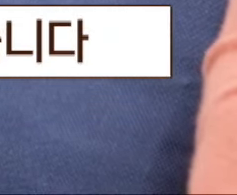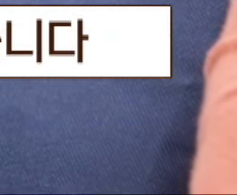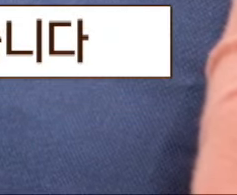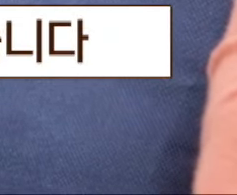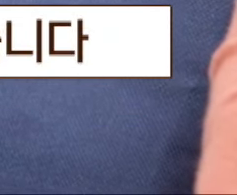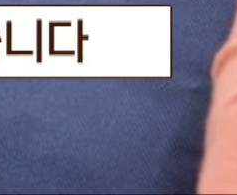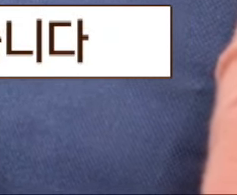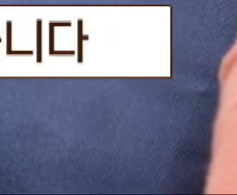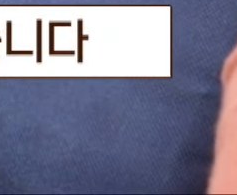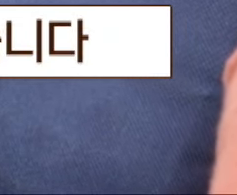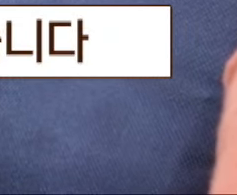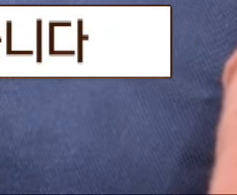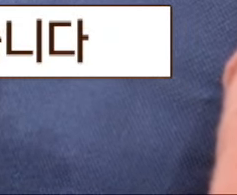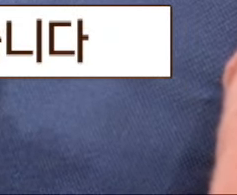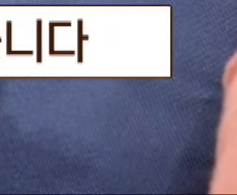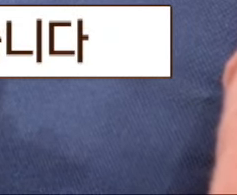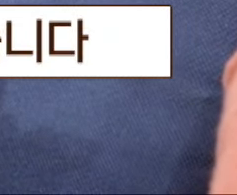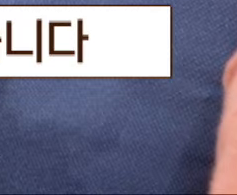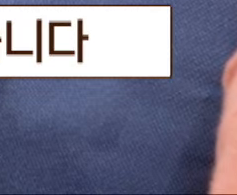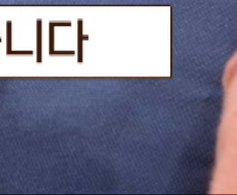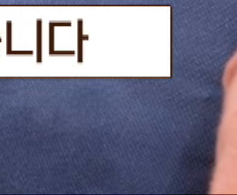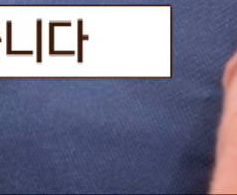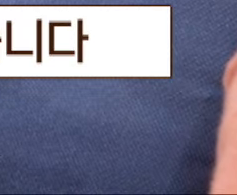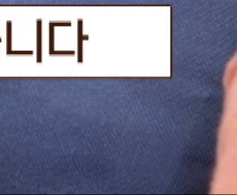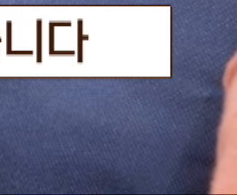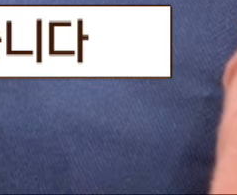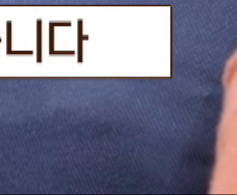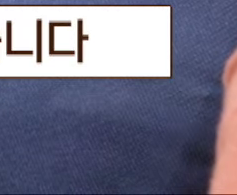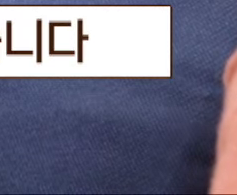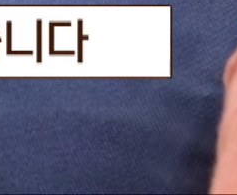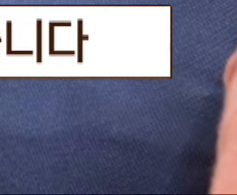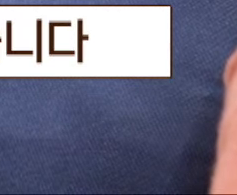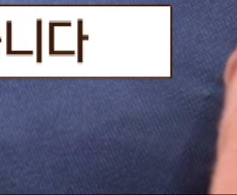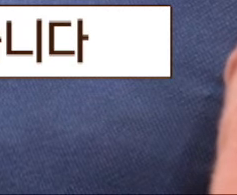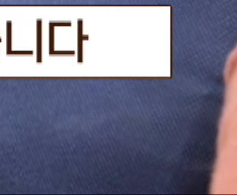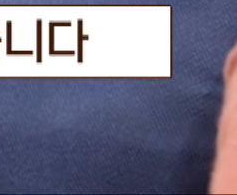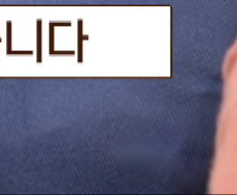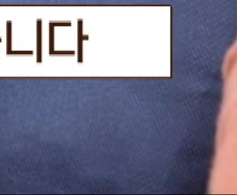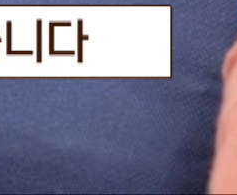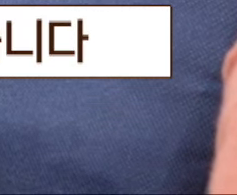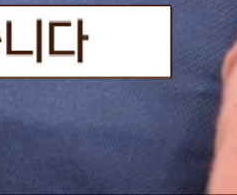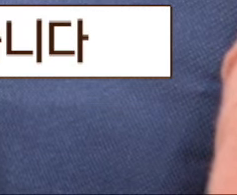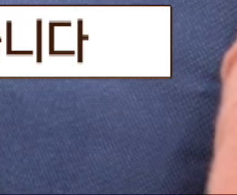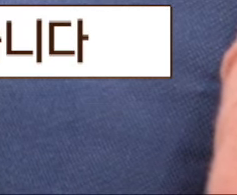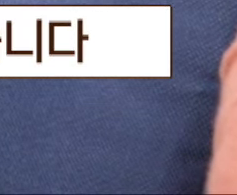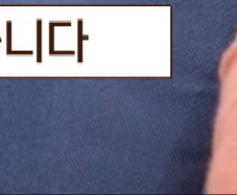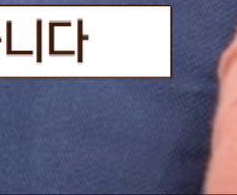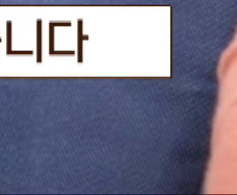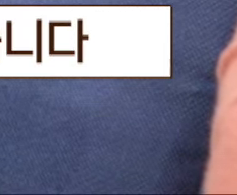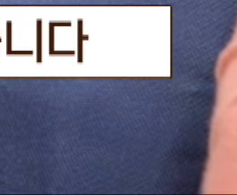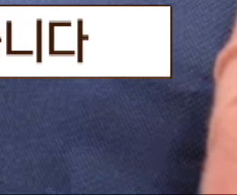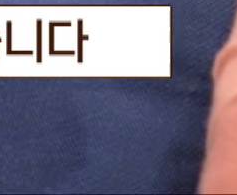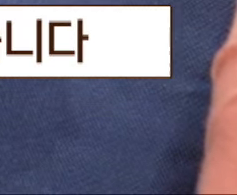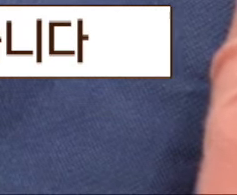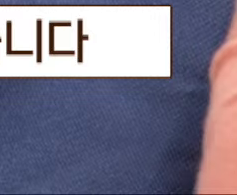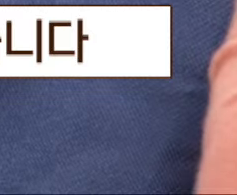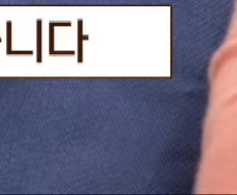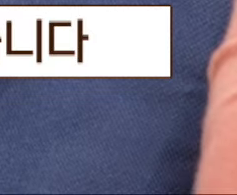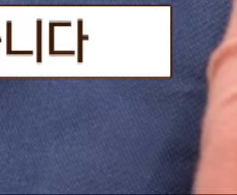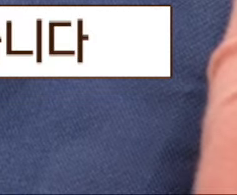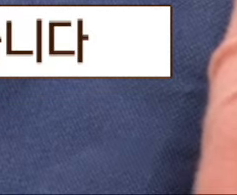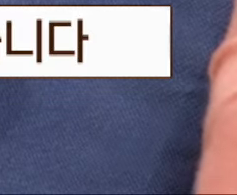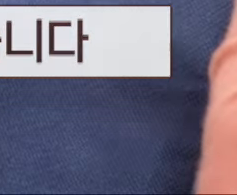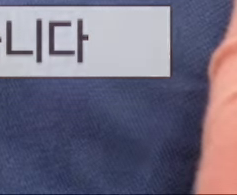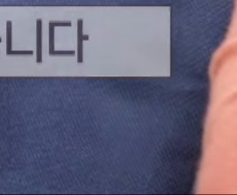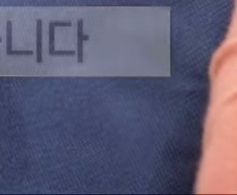지금은 거의 325명, 6명 정도 학생을 졸업하고 네. 그 중에서 거의 150개 넘게